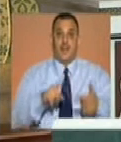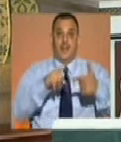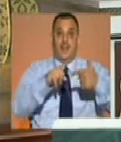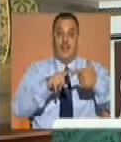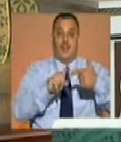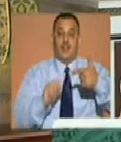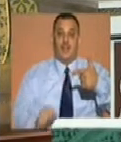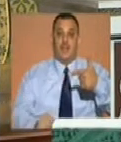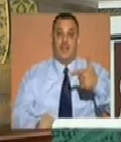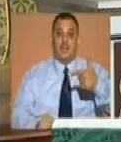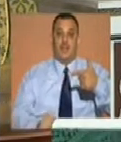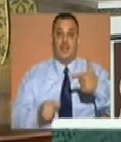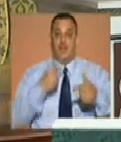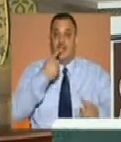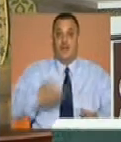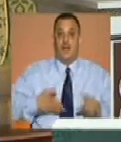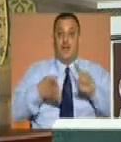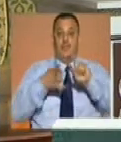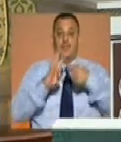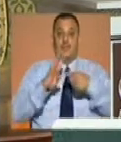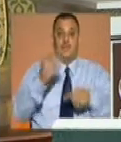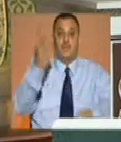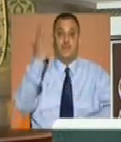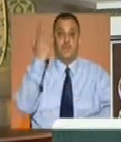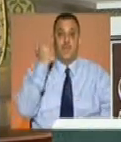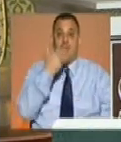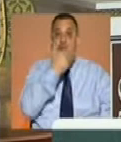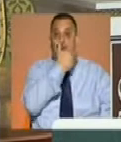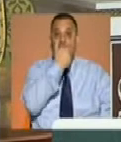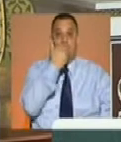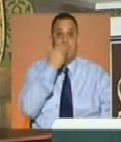كان عمري 13 سنة وكنت بالغة وصوم في أيامي